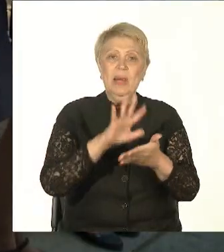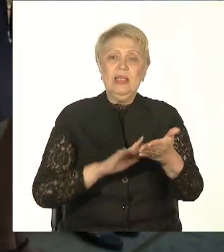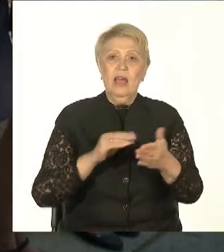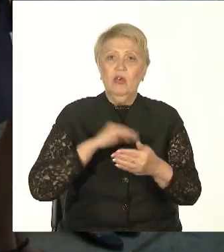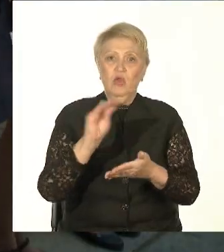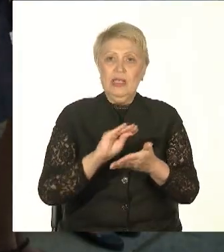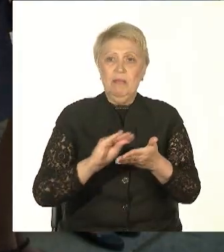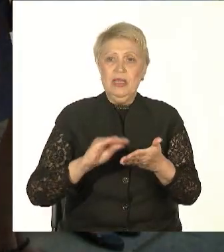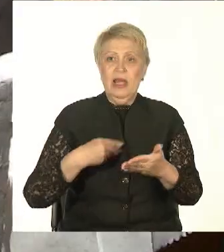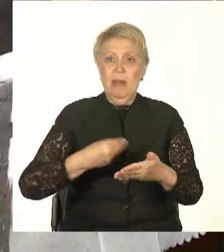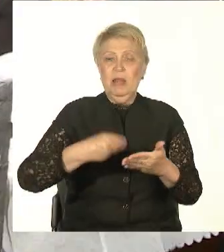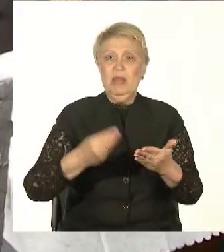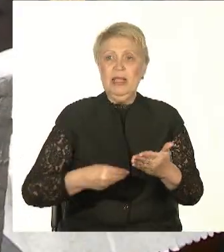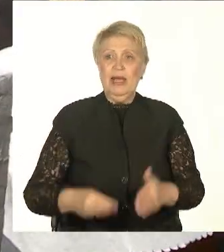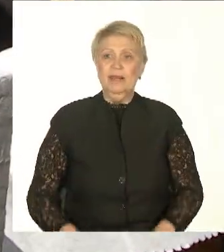и подписали.